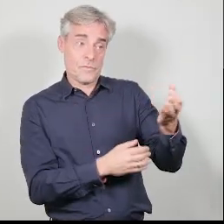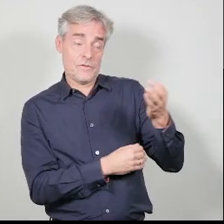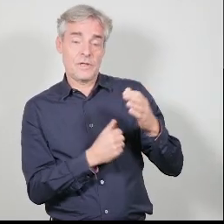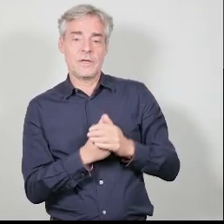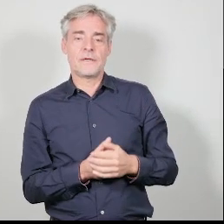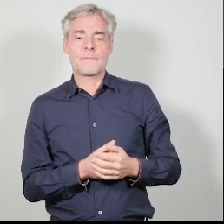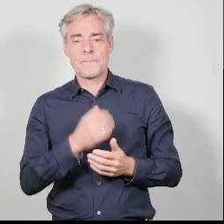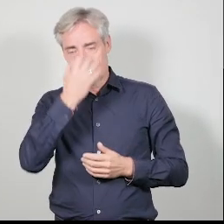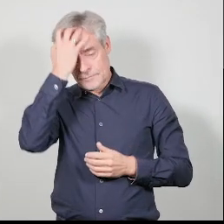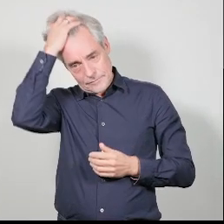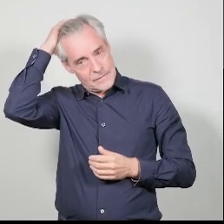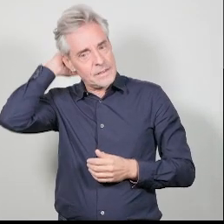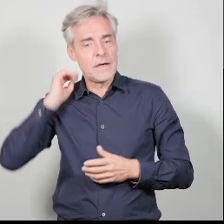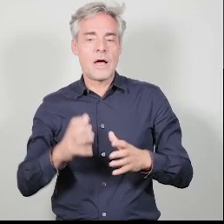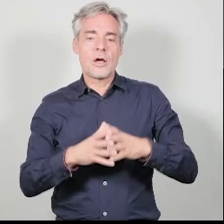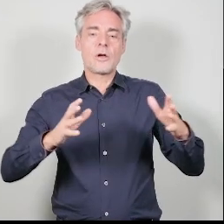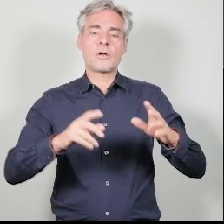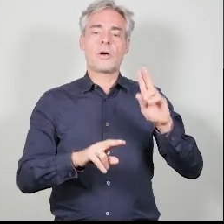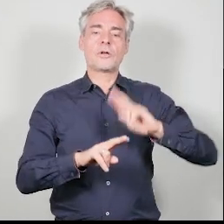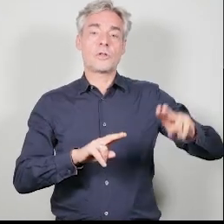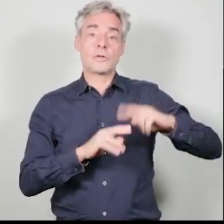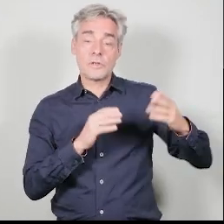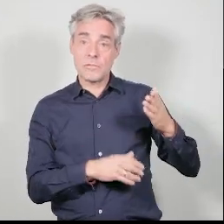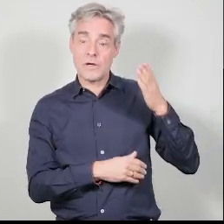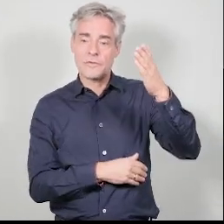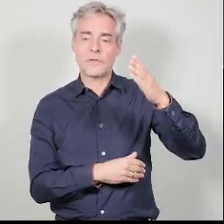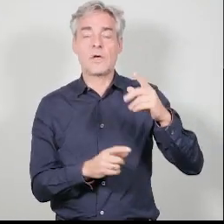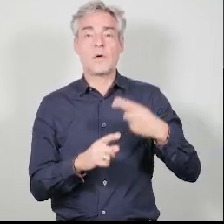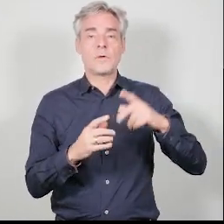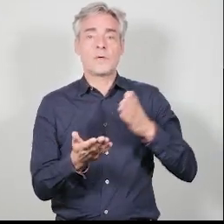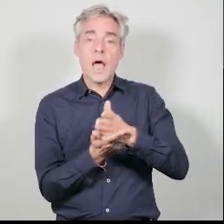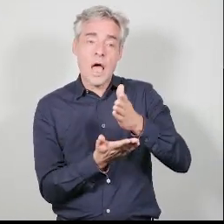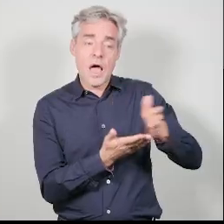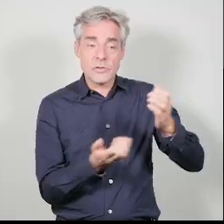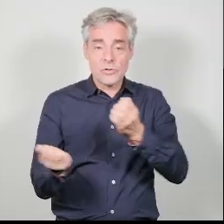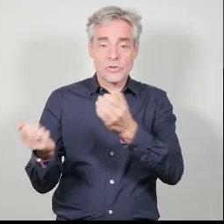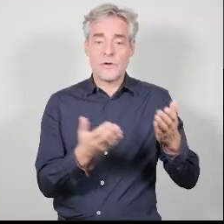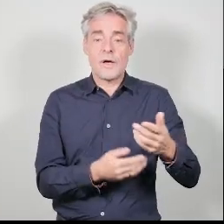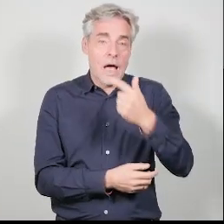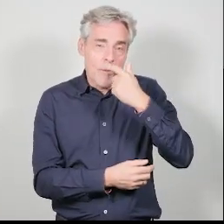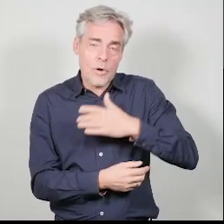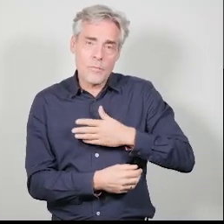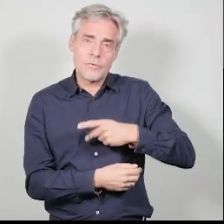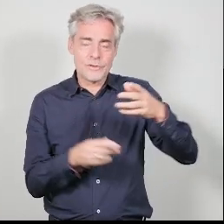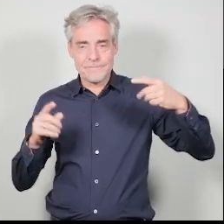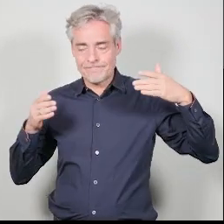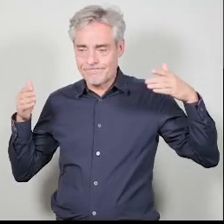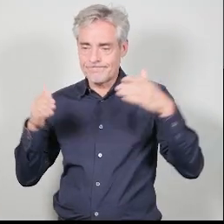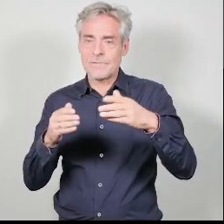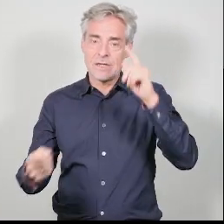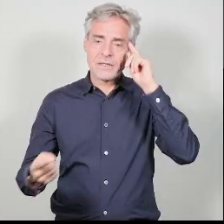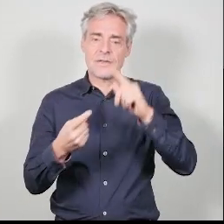exposé les grands chantiers à venir et les grands axes de cette transformation de l'offre. Pour ma part, je voudrais revenir sur certains